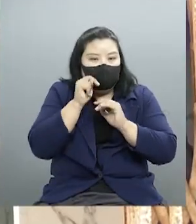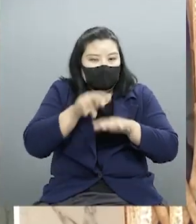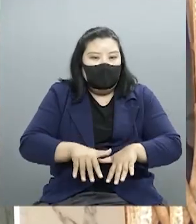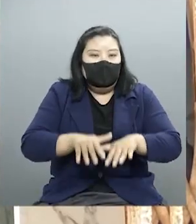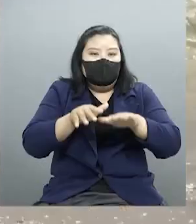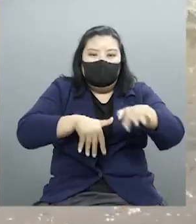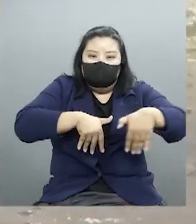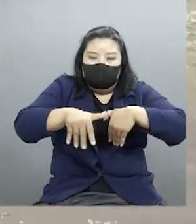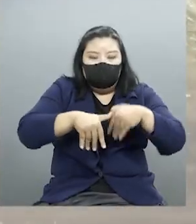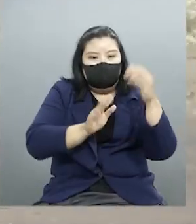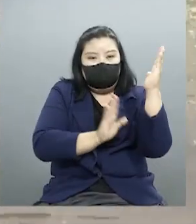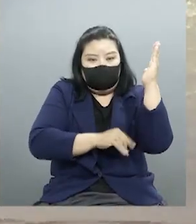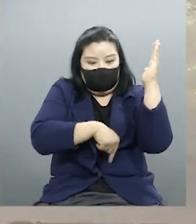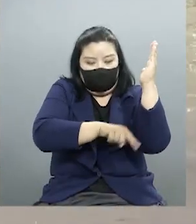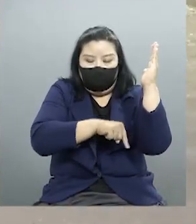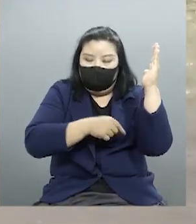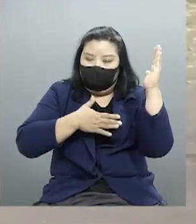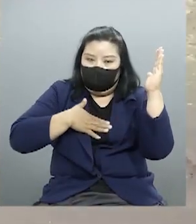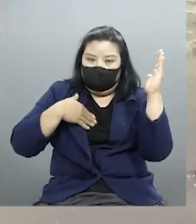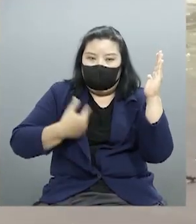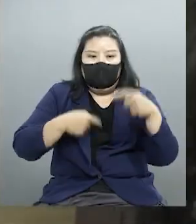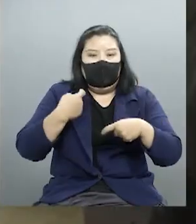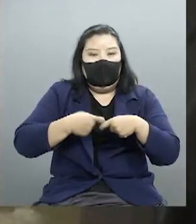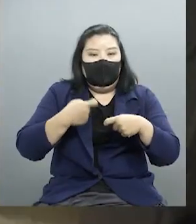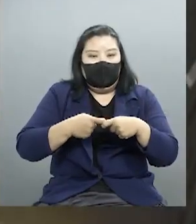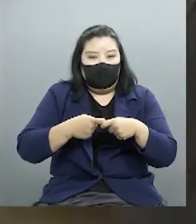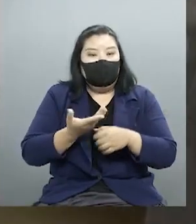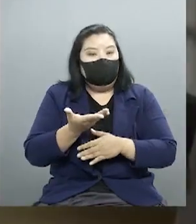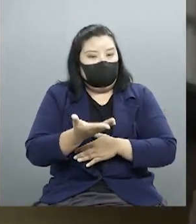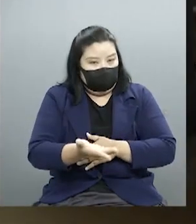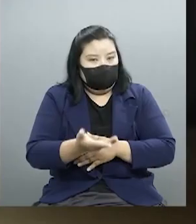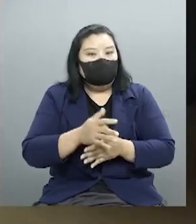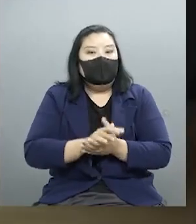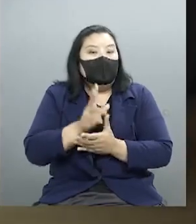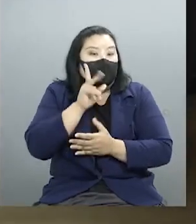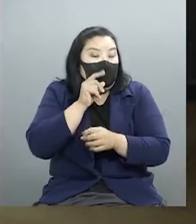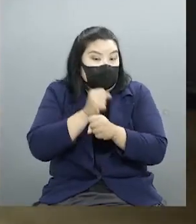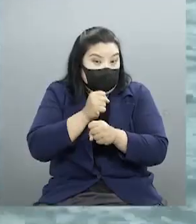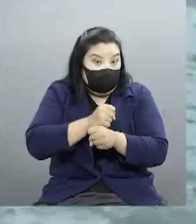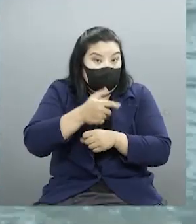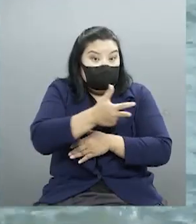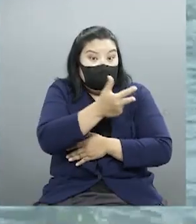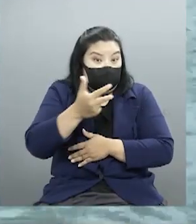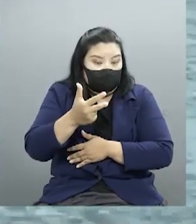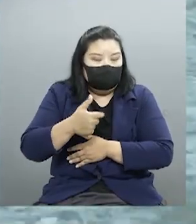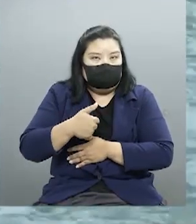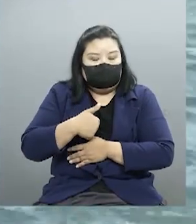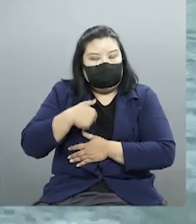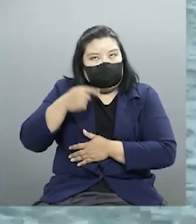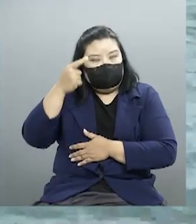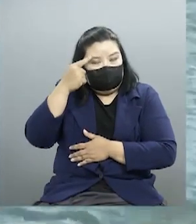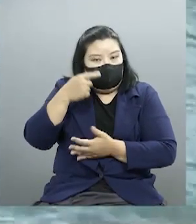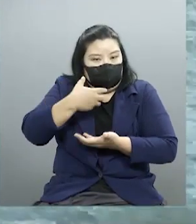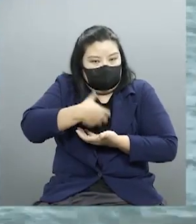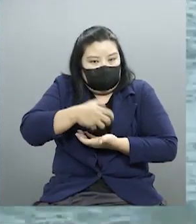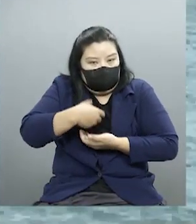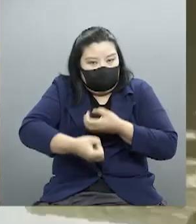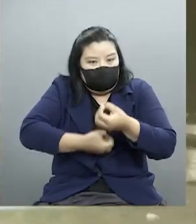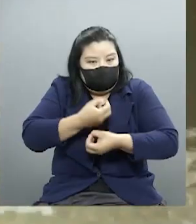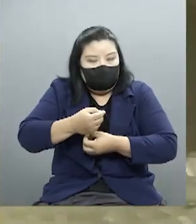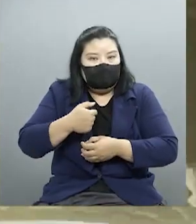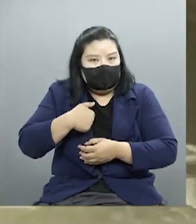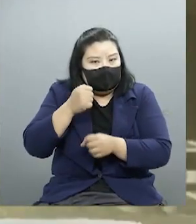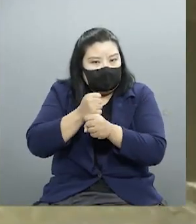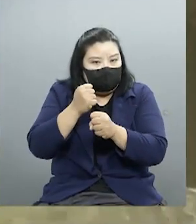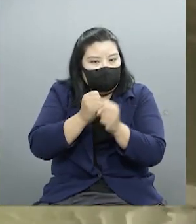ร้างความเสียหายให้กับพี่น้องทางภาคใต้อย่างมากเลยนะครับช่วงนี้คุณติชิลาพุทธสารพันธ์จะมาเล่าถึงความตั้งใจที่ลงพื้น